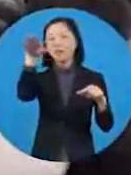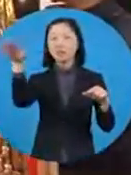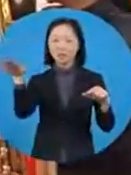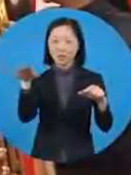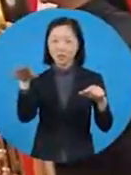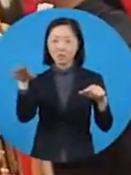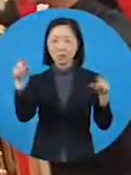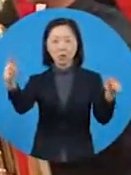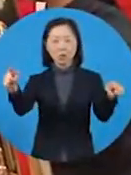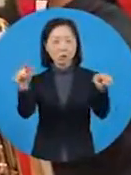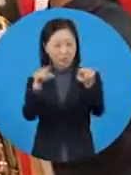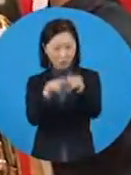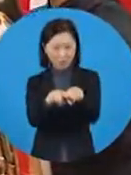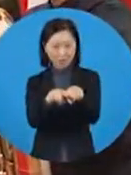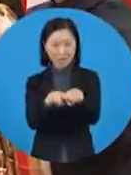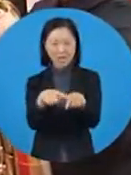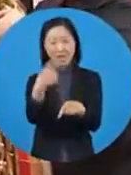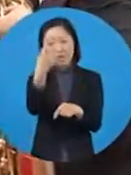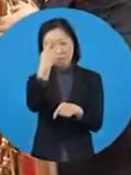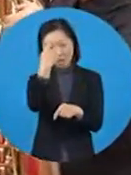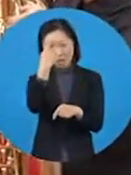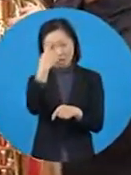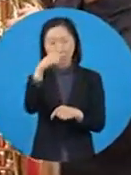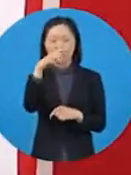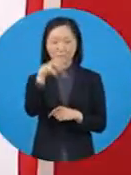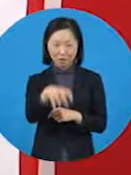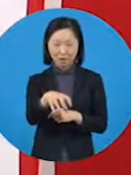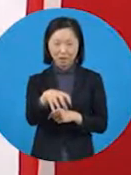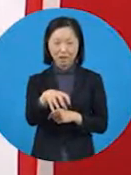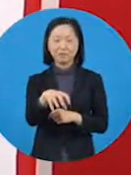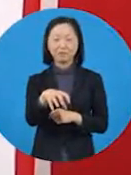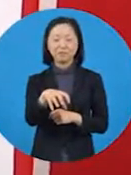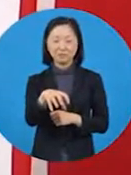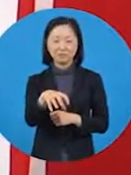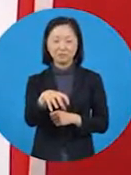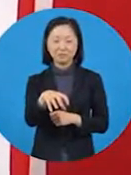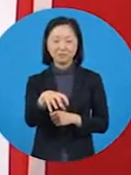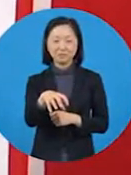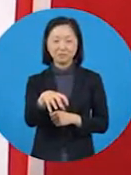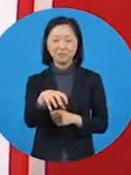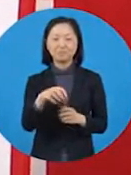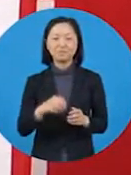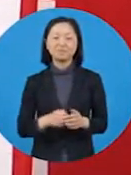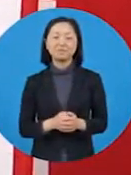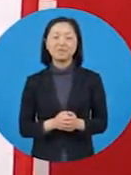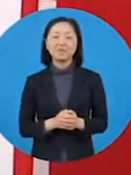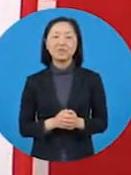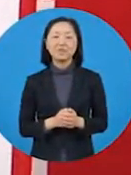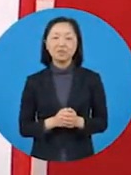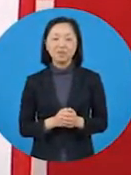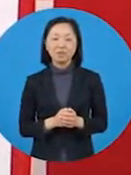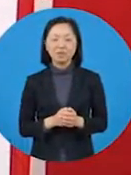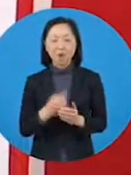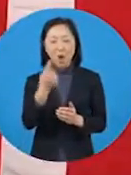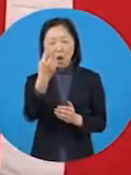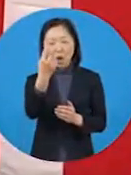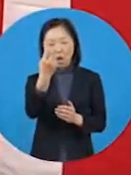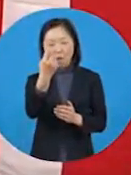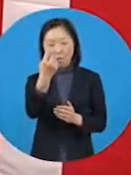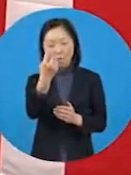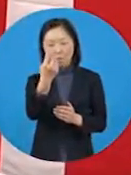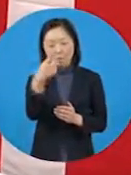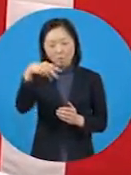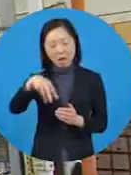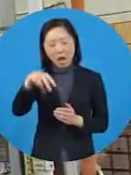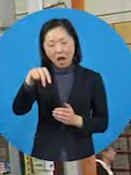世代の人たちも巻き込んで、みんなで学べる場になったということなんですね。 はい、そうですね。 そのマ